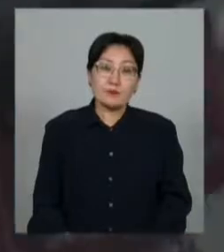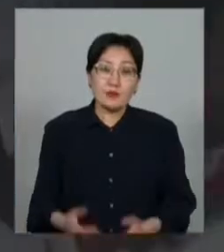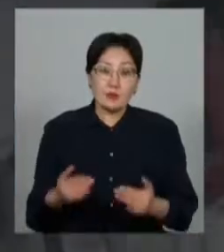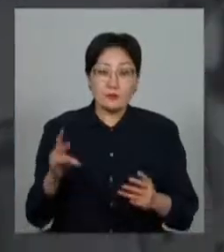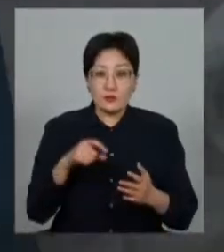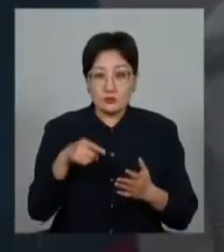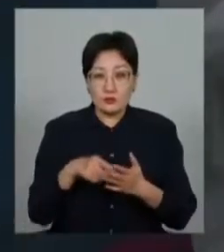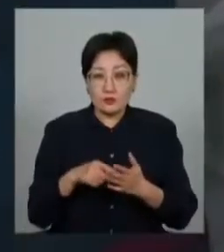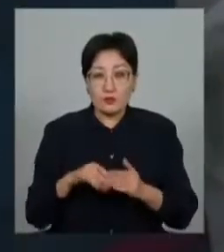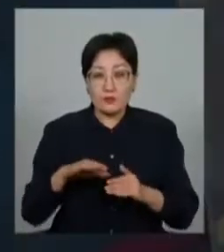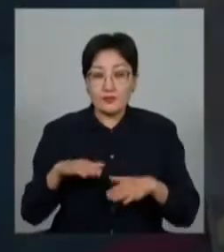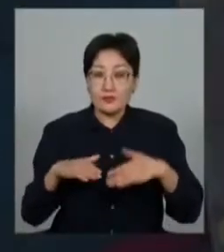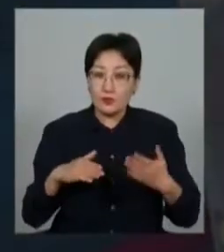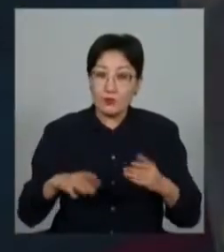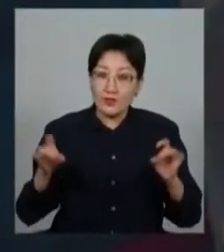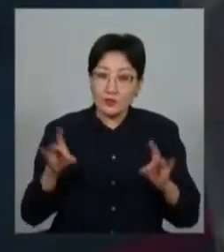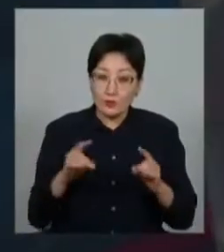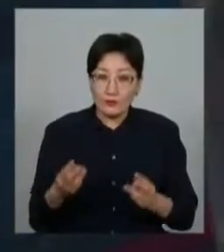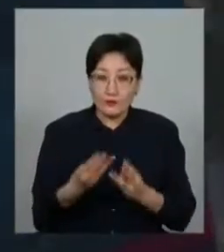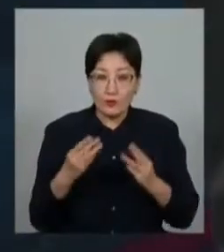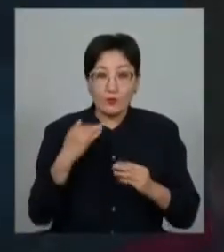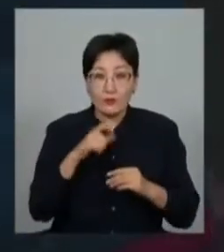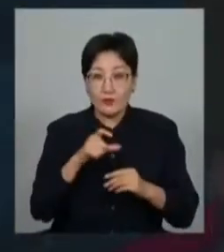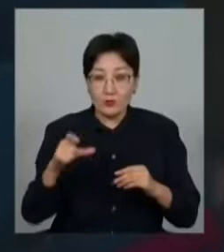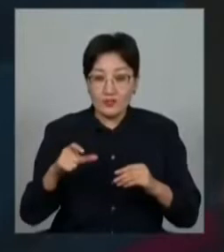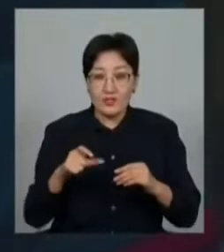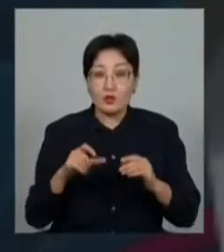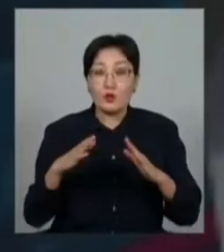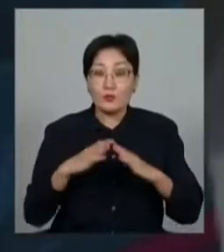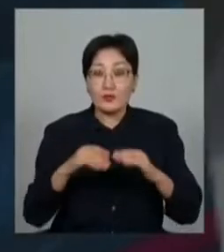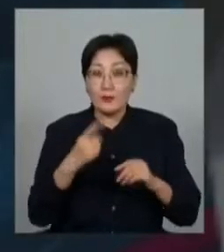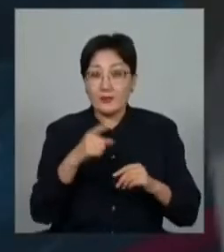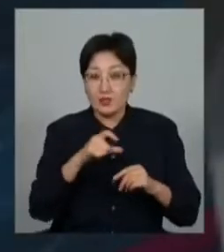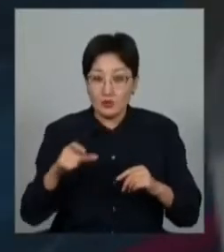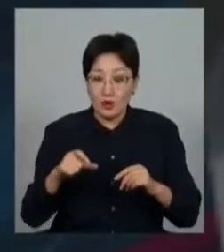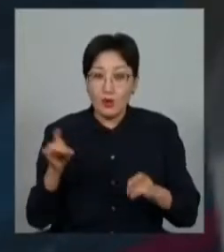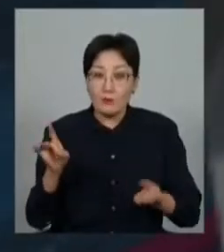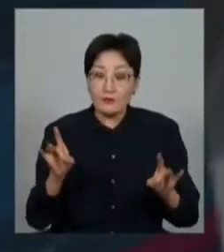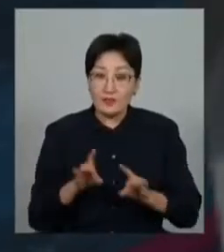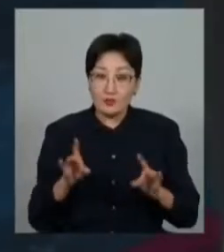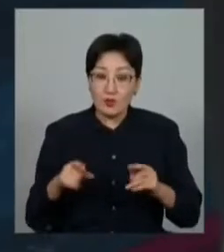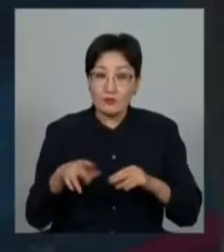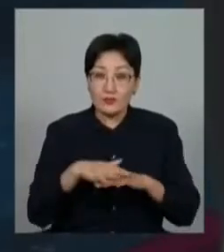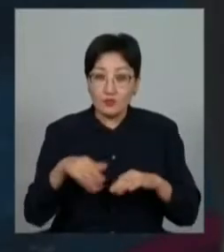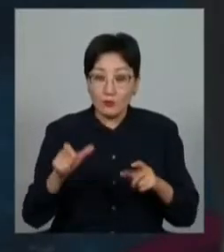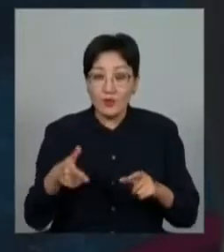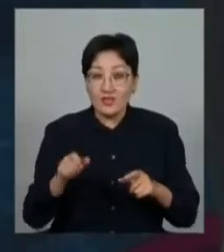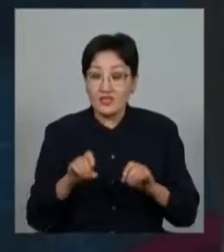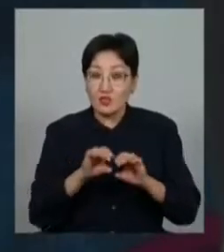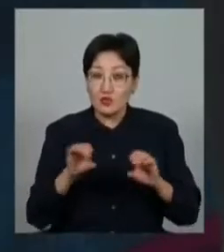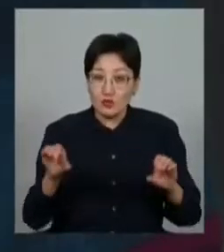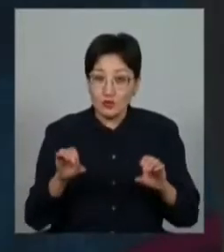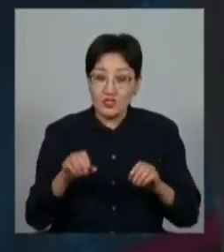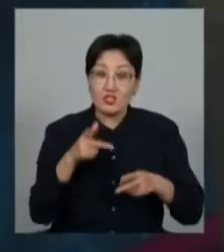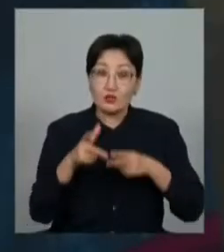Bugün Елорданың сол жағалауында дәмхана өртенді. Көп қабатты үйдің астында орналасқан асханаға қатысты тұрғындар мұндағы газ жүйесіне шағымданып,